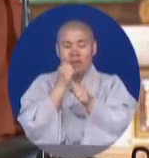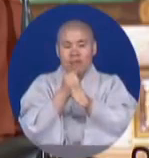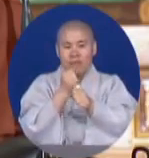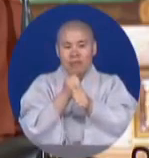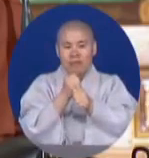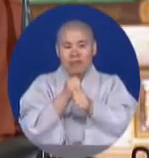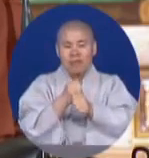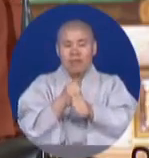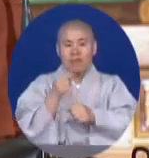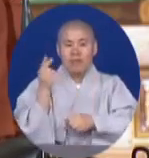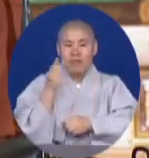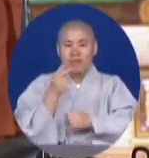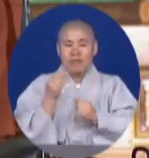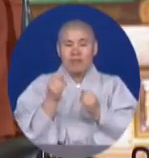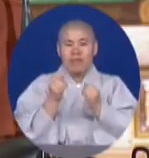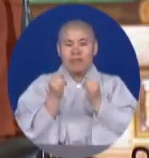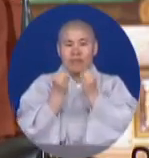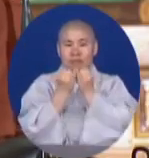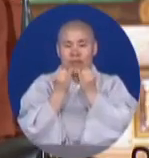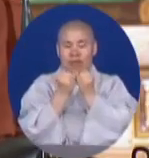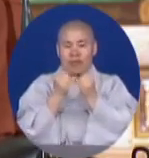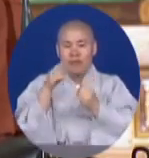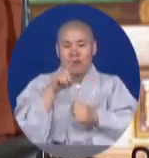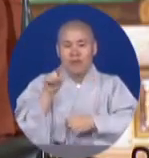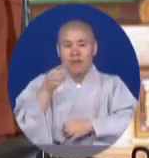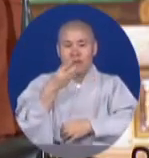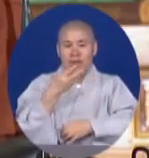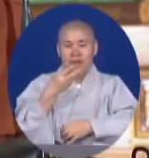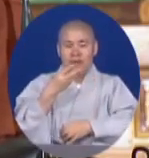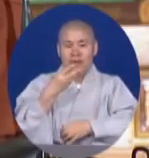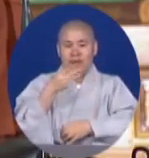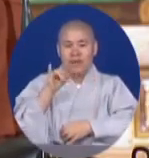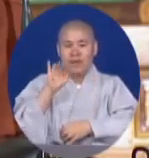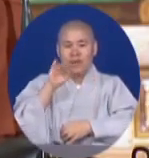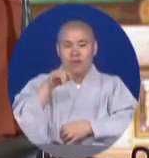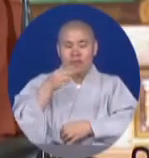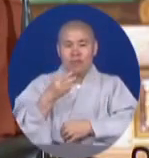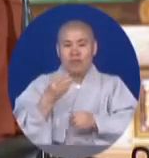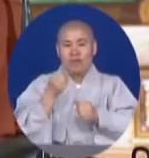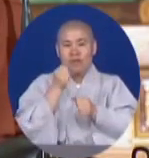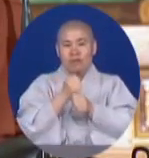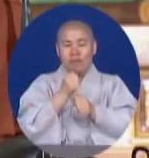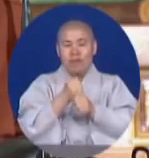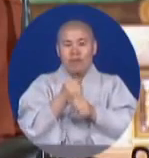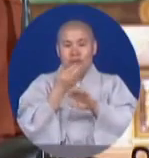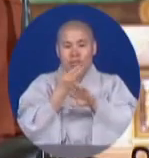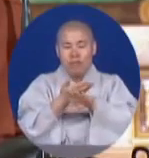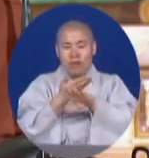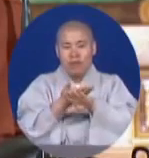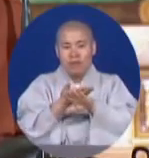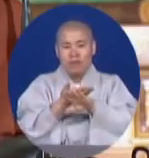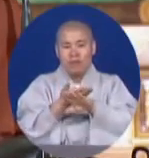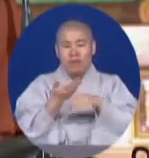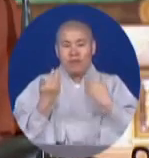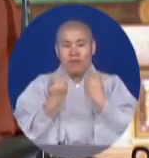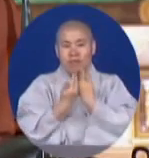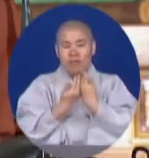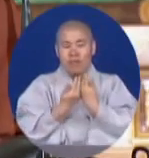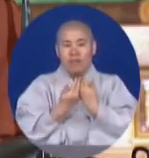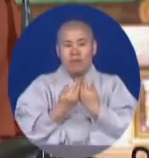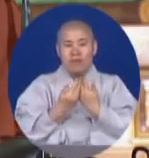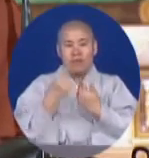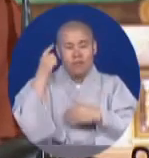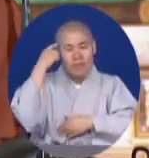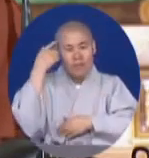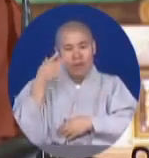또 천녀를 사리불을 만들어 놓고 반대로 질문하는 거예요. 그 사리불을 보고 왜 여자 몸을